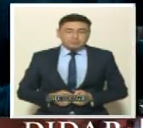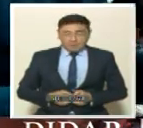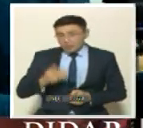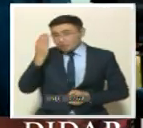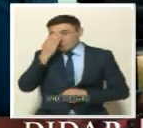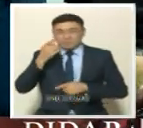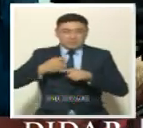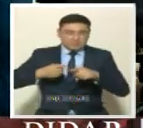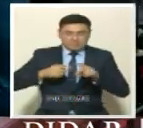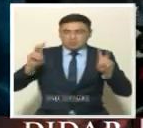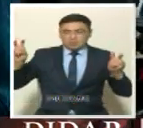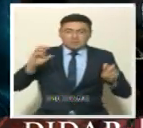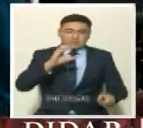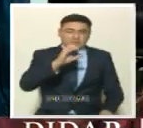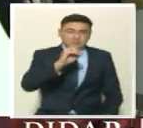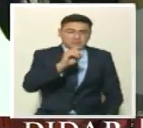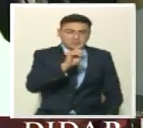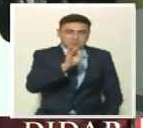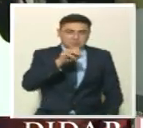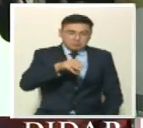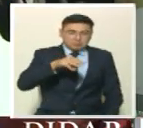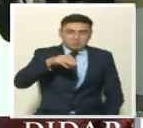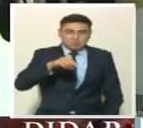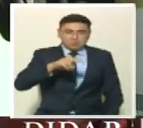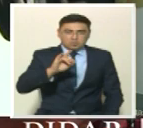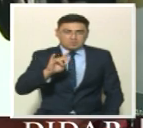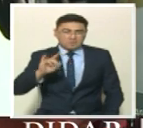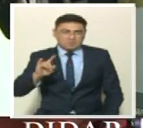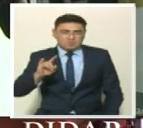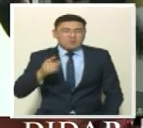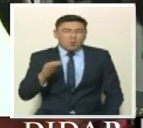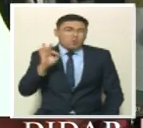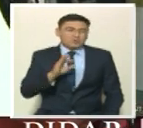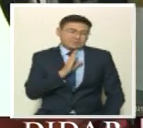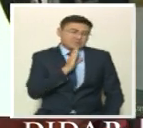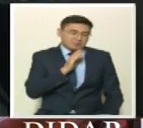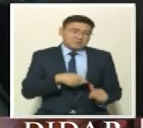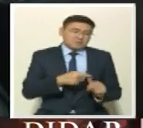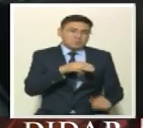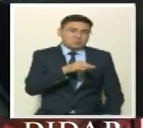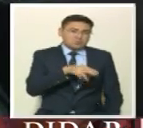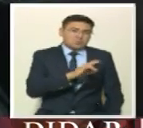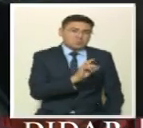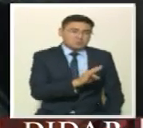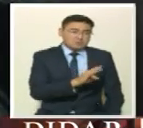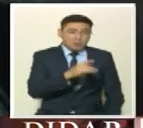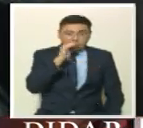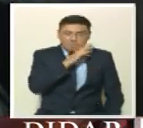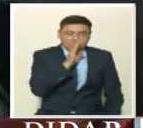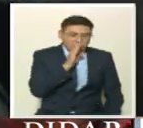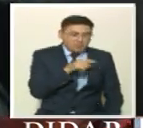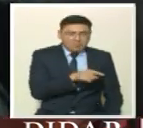Сериал «Сезым толқыны» рассказывает о непростой судьбе девушки по имени Толкан. Девочка рано потеряла родителей, они с младшим братом проживают